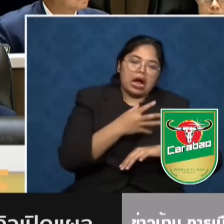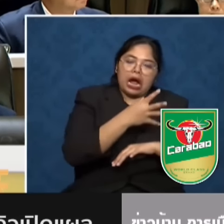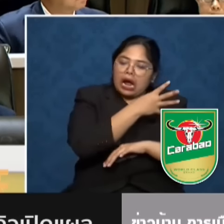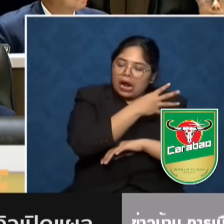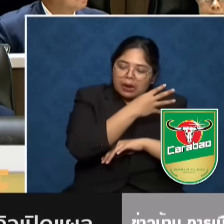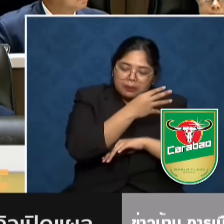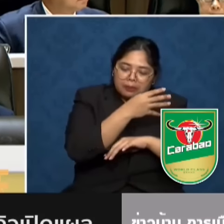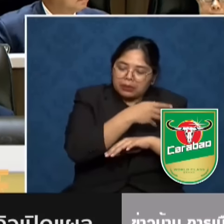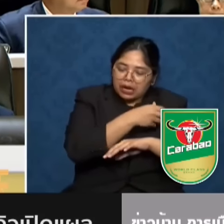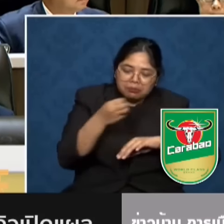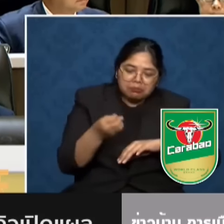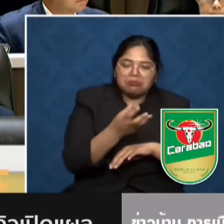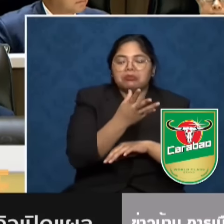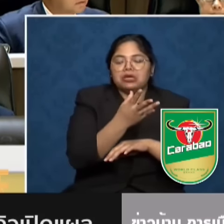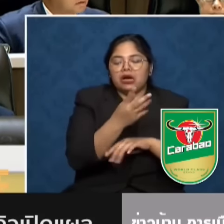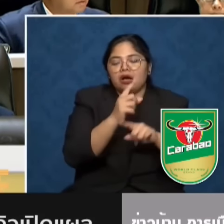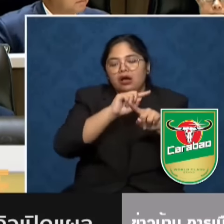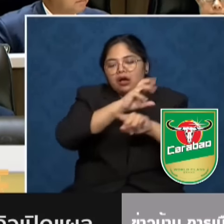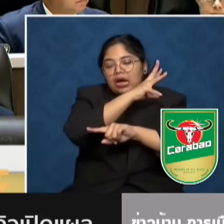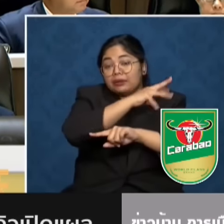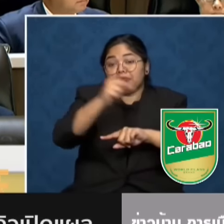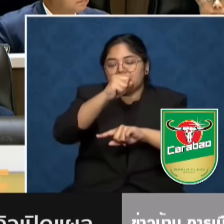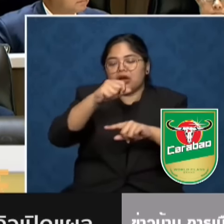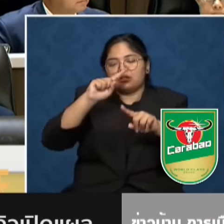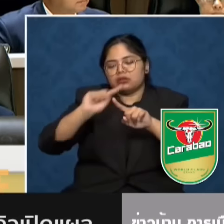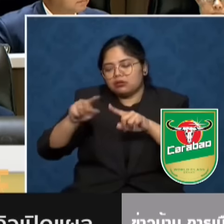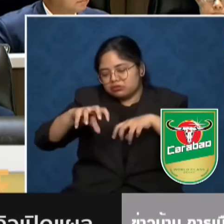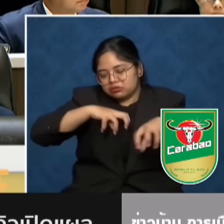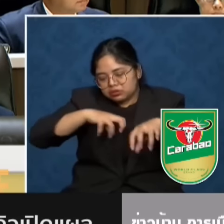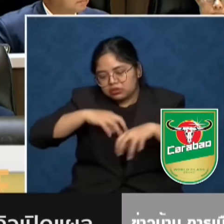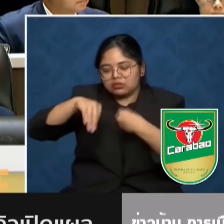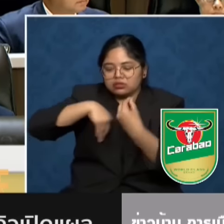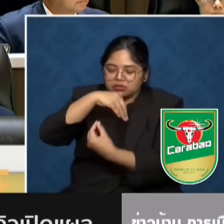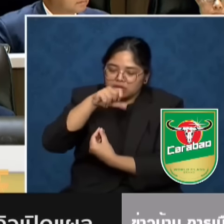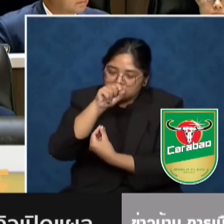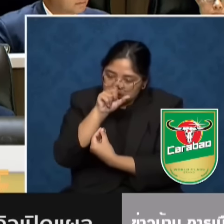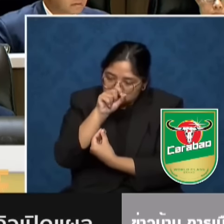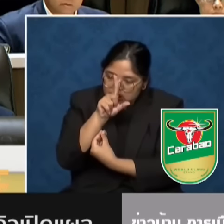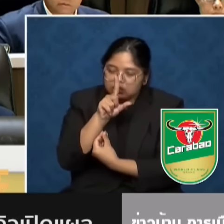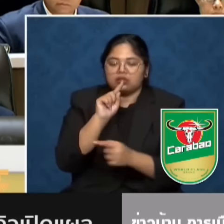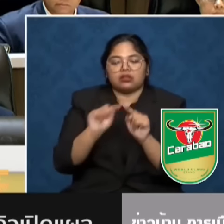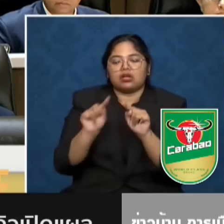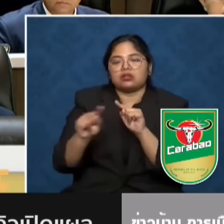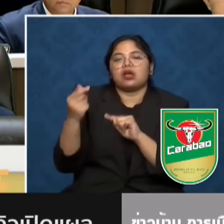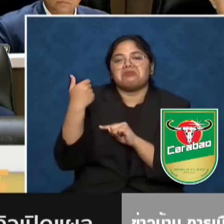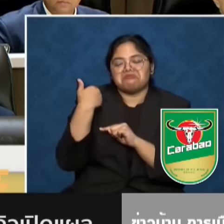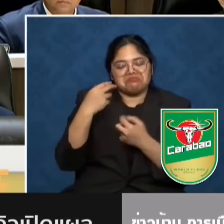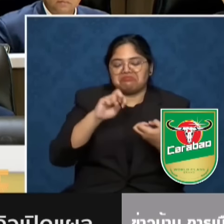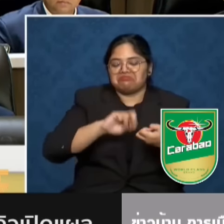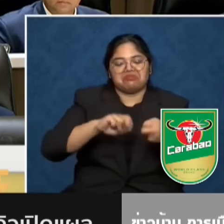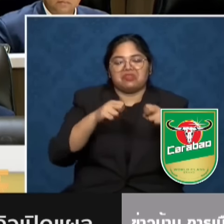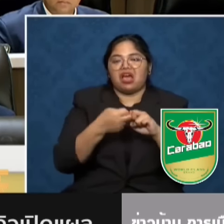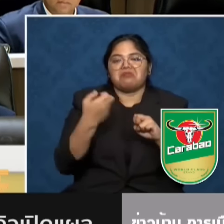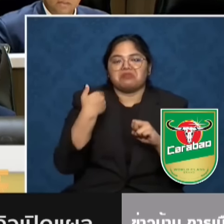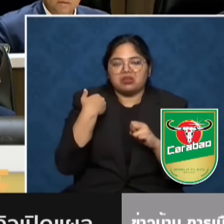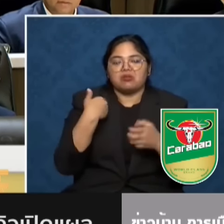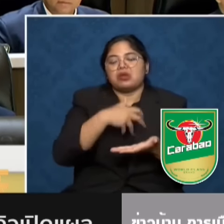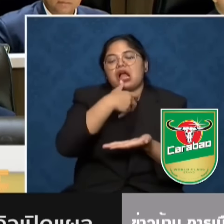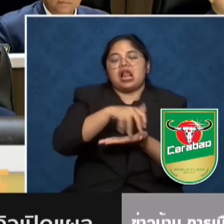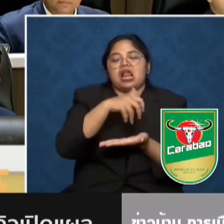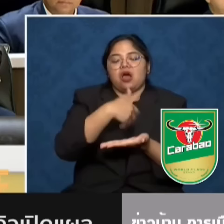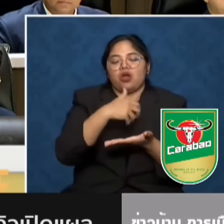งคดีทุจริตมาตรา157หรือเปล่าที่เกี่ยวข้องกับการปฏิบัติหน้าที่โดยมิชอบก็ถามฮะถามเสร็จนายกตอบทัน